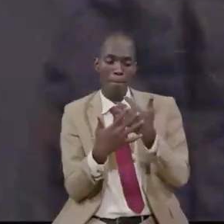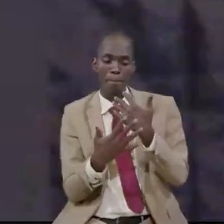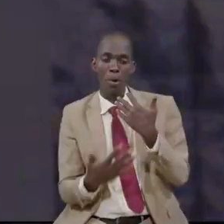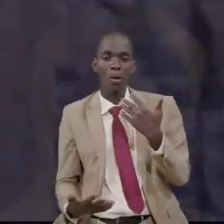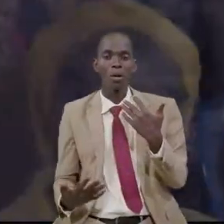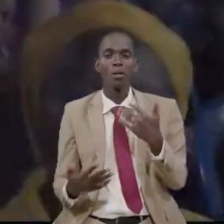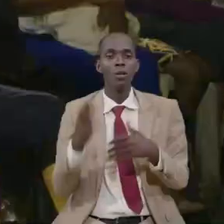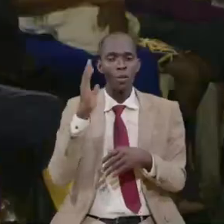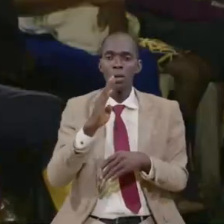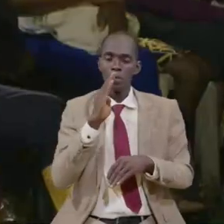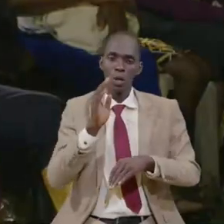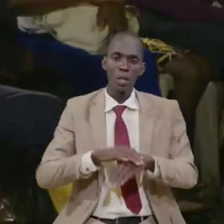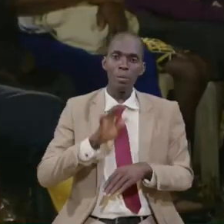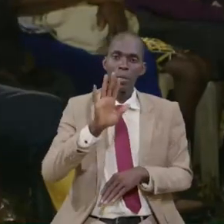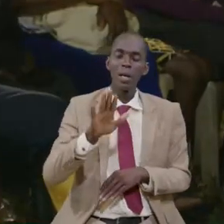sera sur votre cœur.